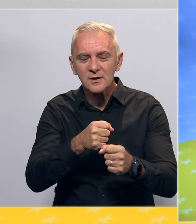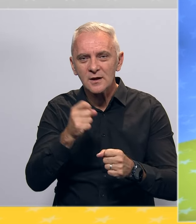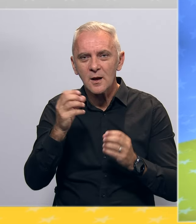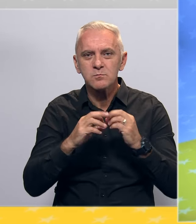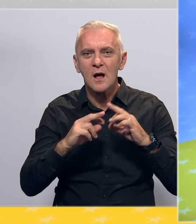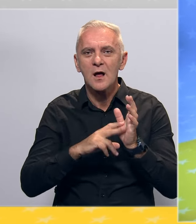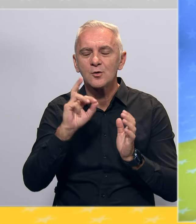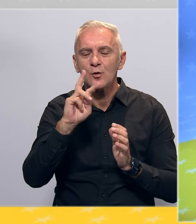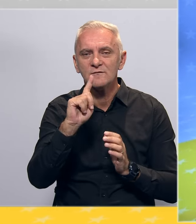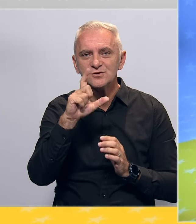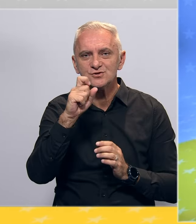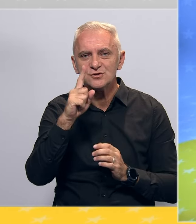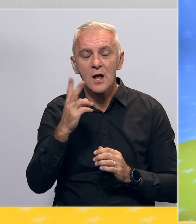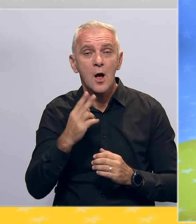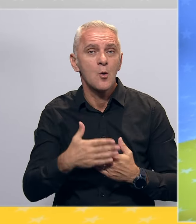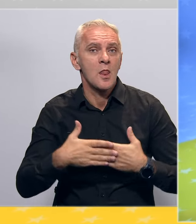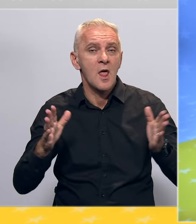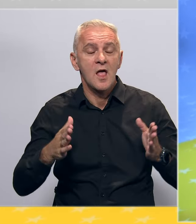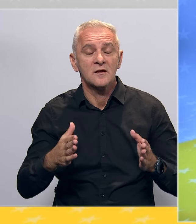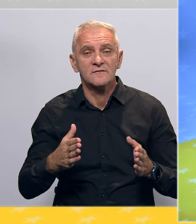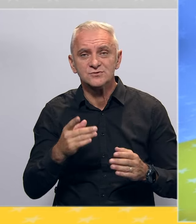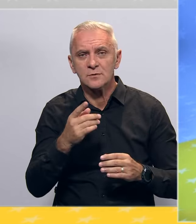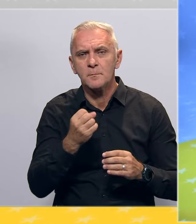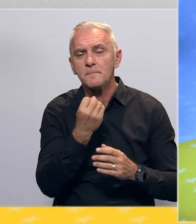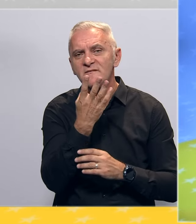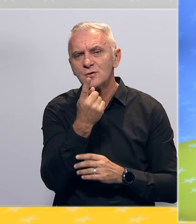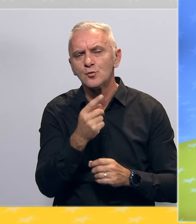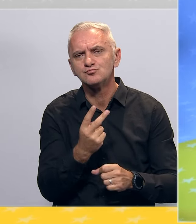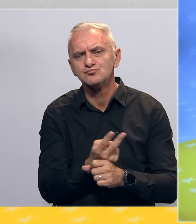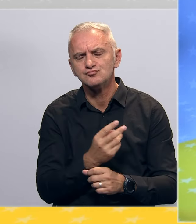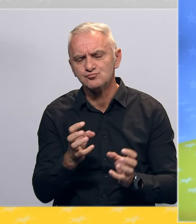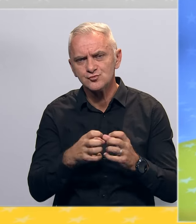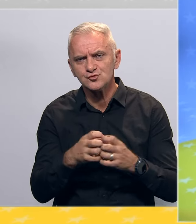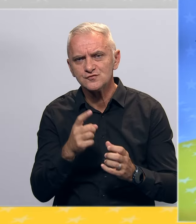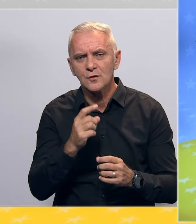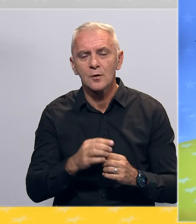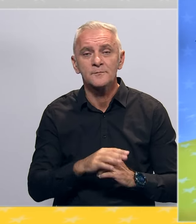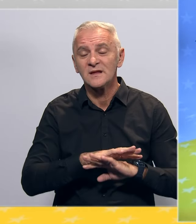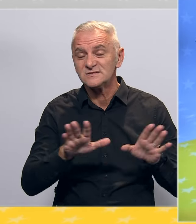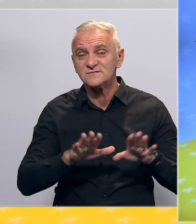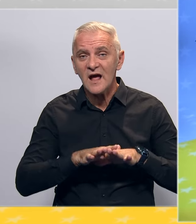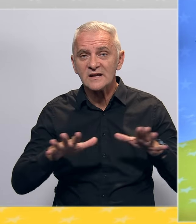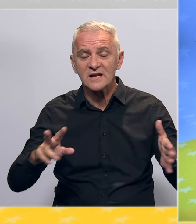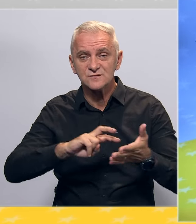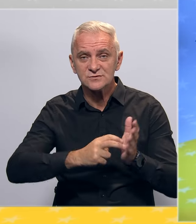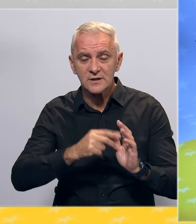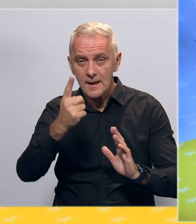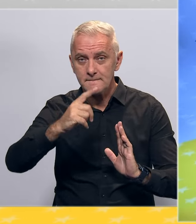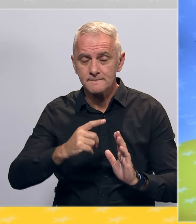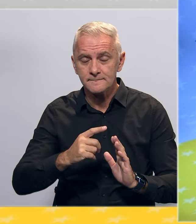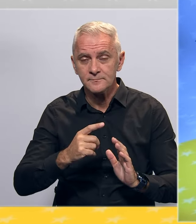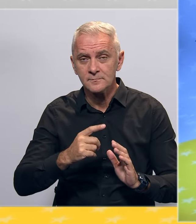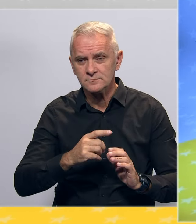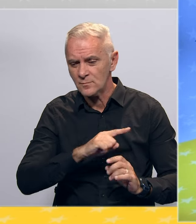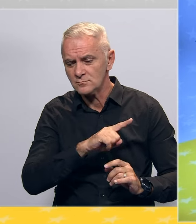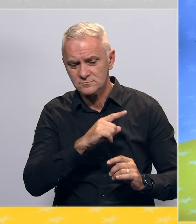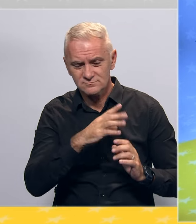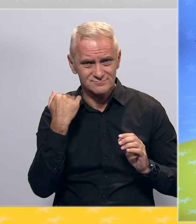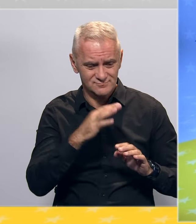Banovići kao najvećeg privrednog društva u Banovićima. Sve razvojne strategije i planovi od nastanka pa do danas uglavnom su